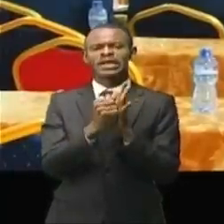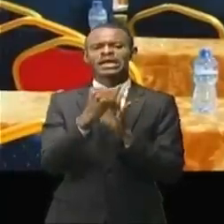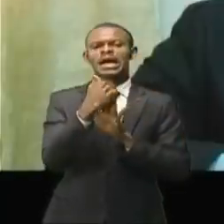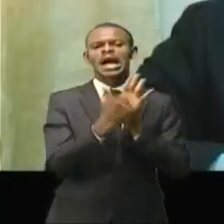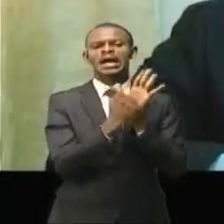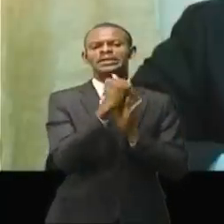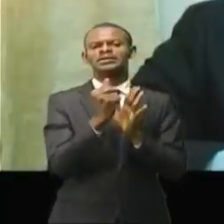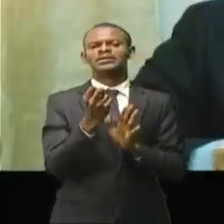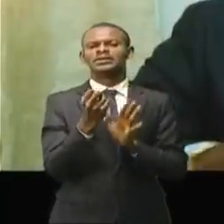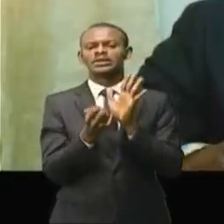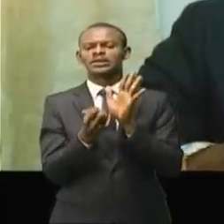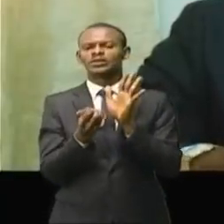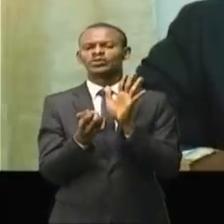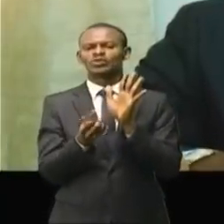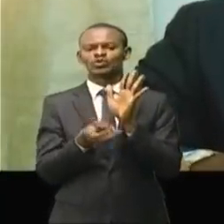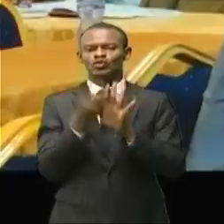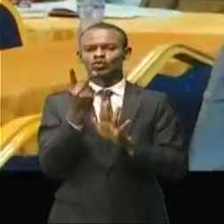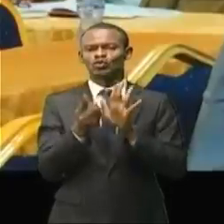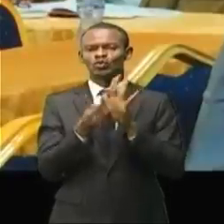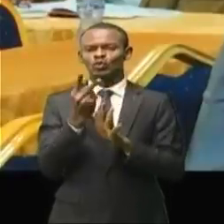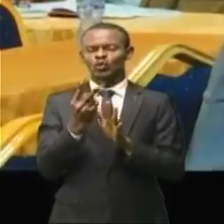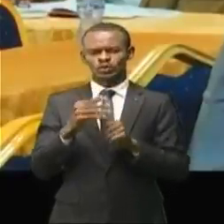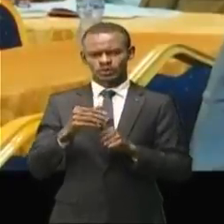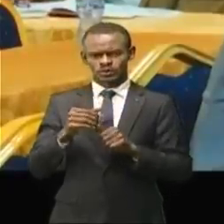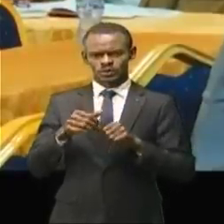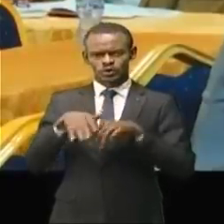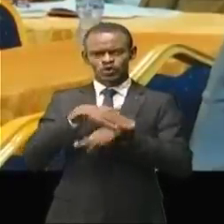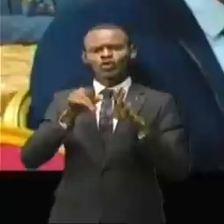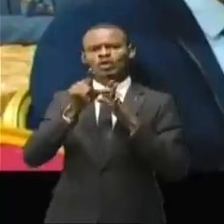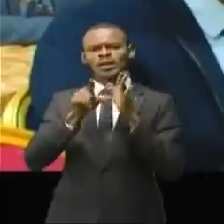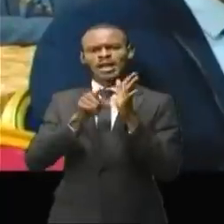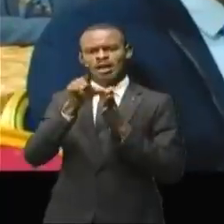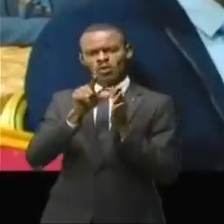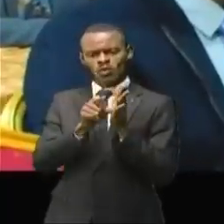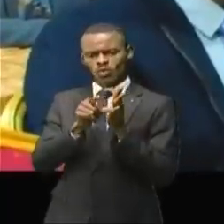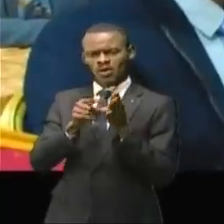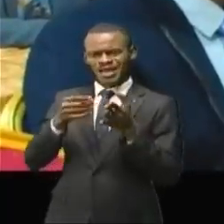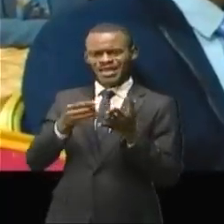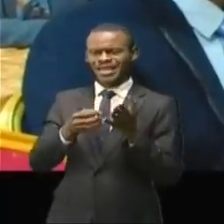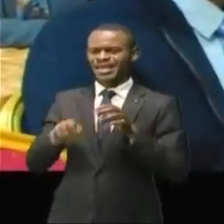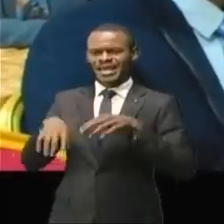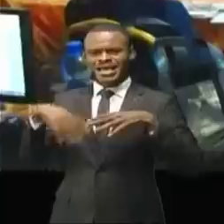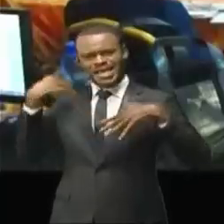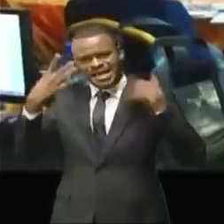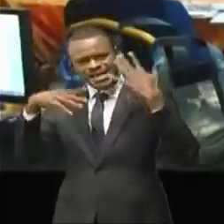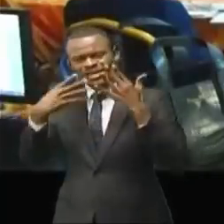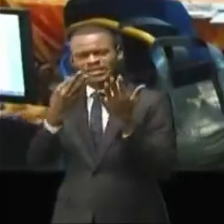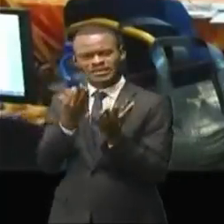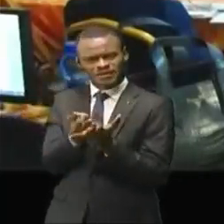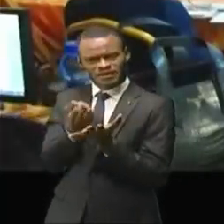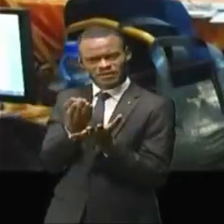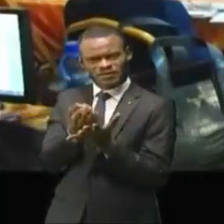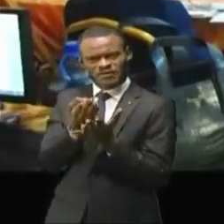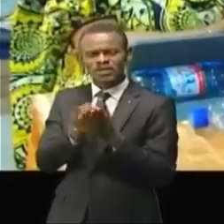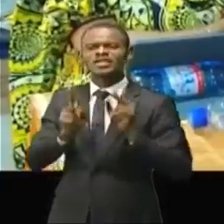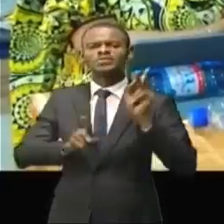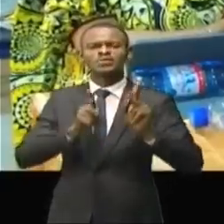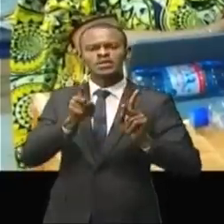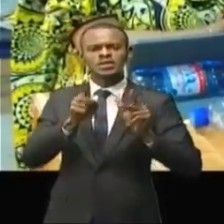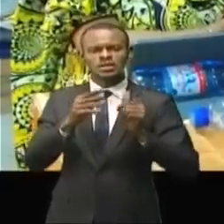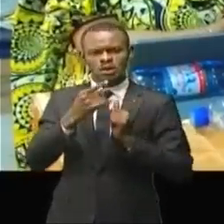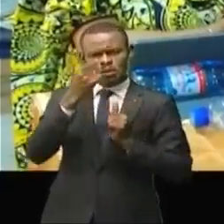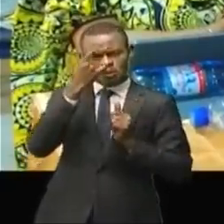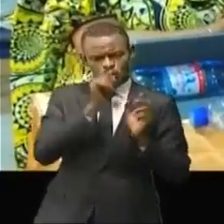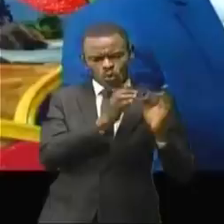la loi relative aux finances publiques et à la circulaire contenant les instructions relatives à l'élaboration de